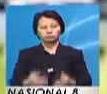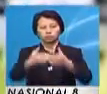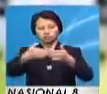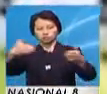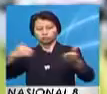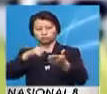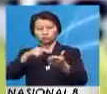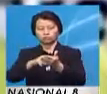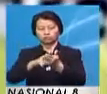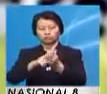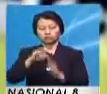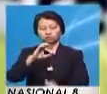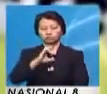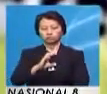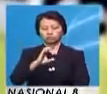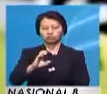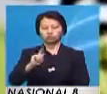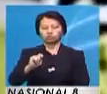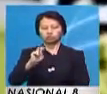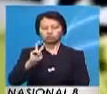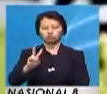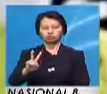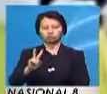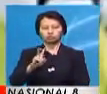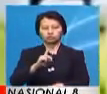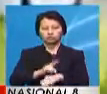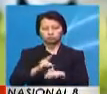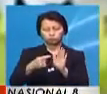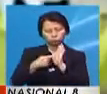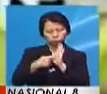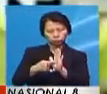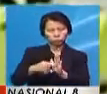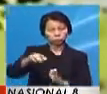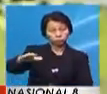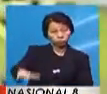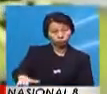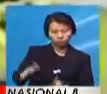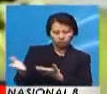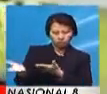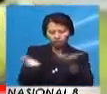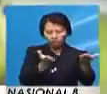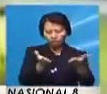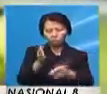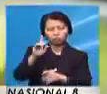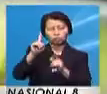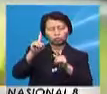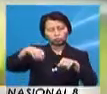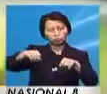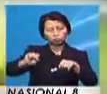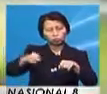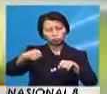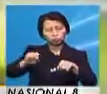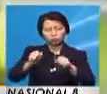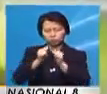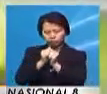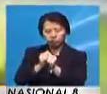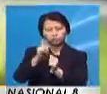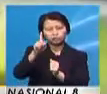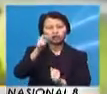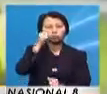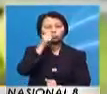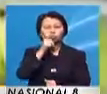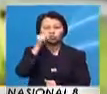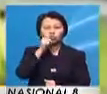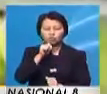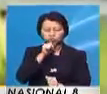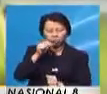Sebelum ini, rakaman kamera litar tertutup CCTV Arcade Astana menunjukkan Haikal Hakimi dibawa lari seorang penunggang motosikal bersama seorang wanita